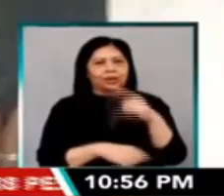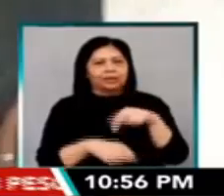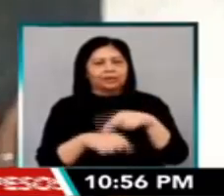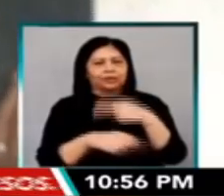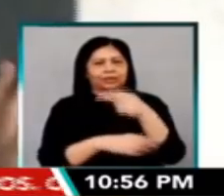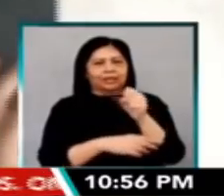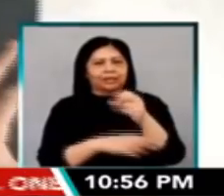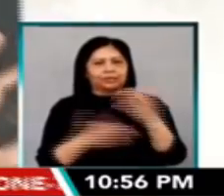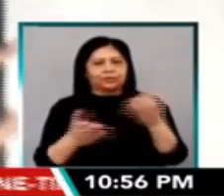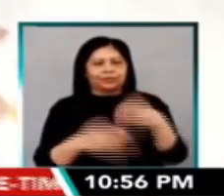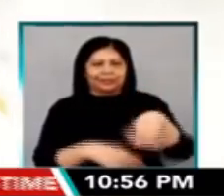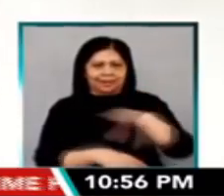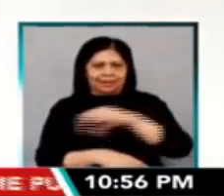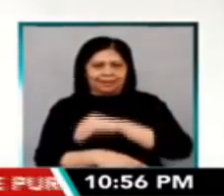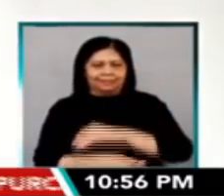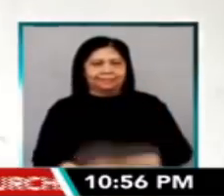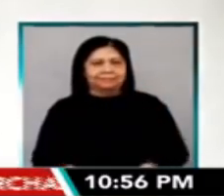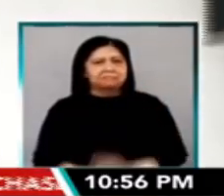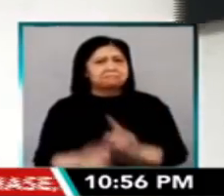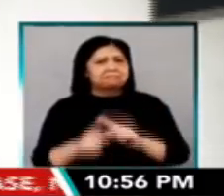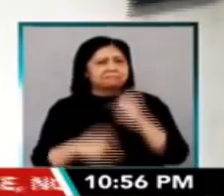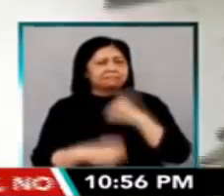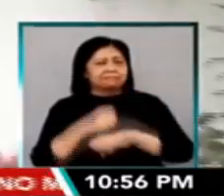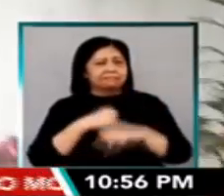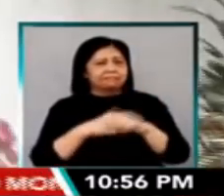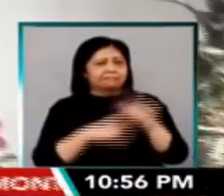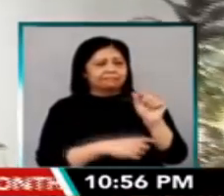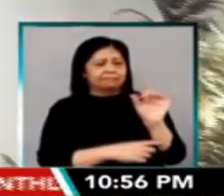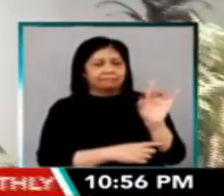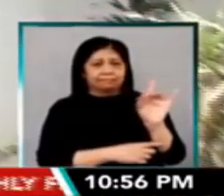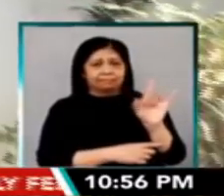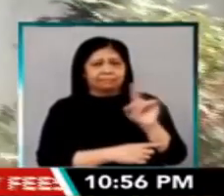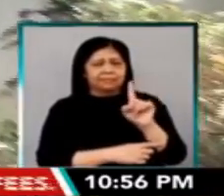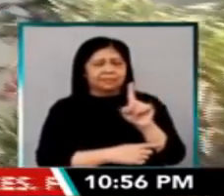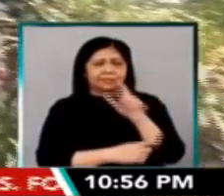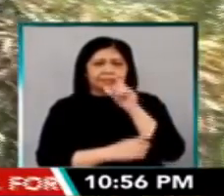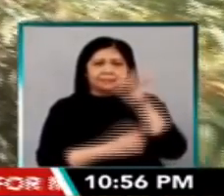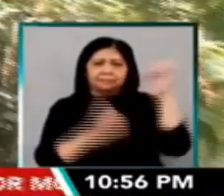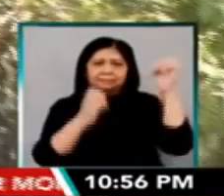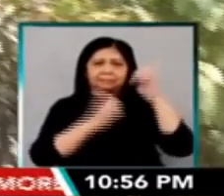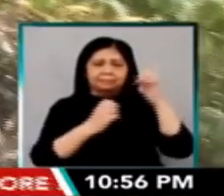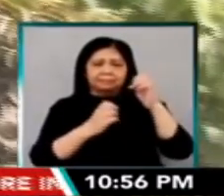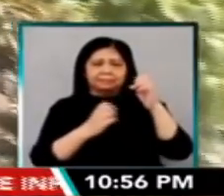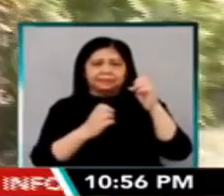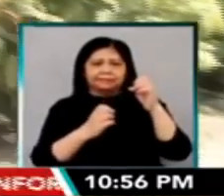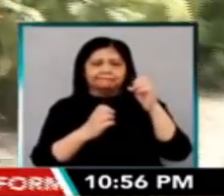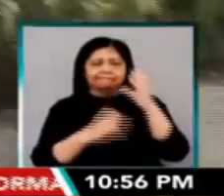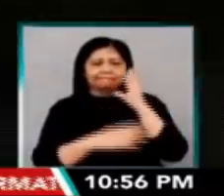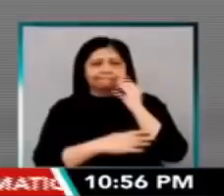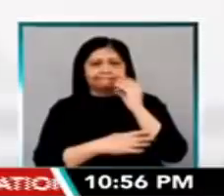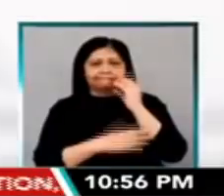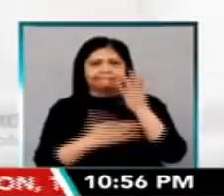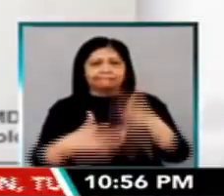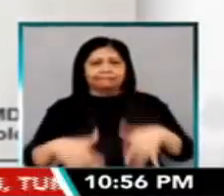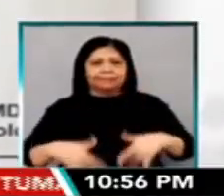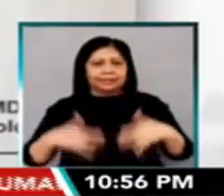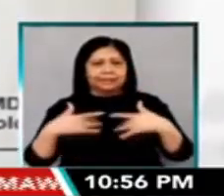Cagayan. Pero taong 2018, isang hindi inaasahang dagok ang dumating sa buhay ni Sheena.